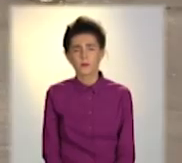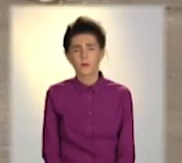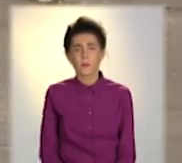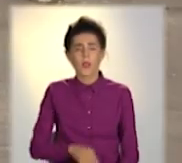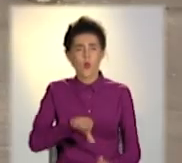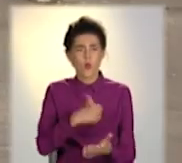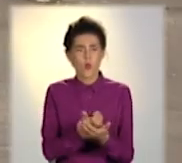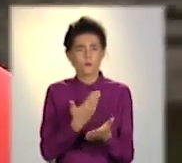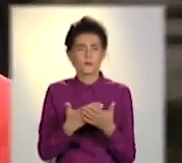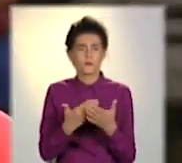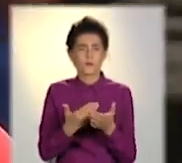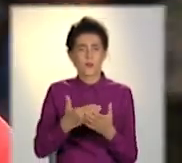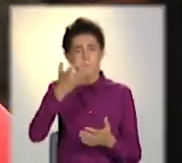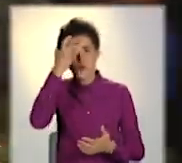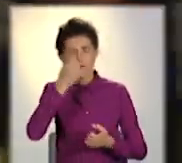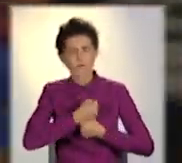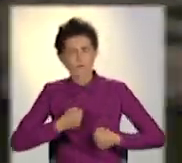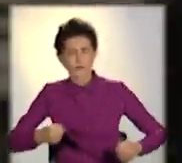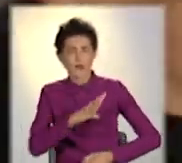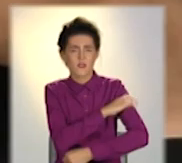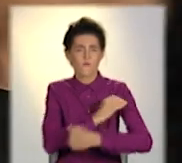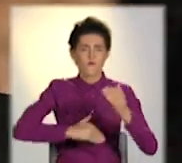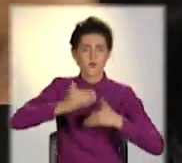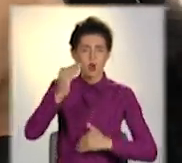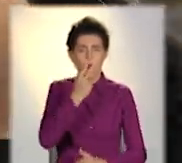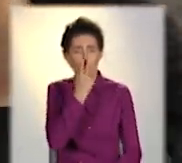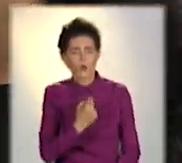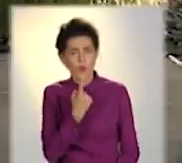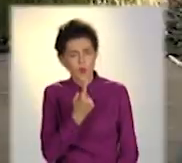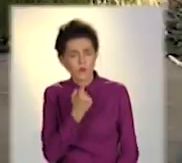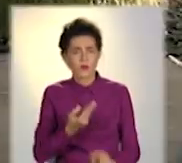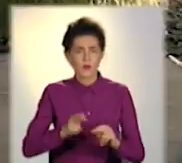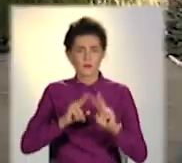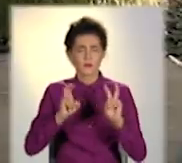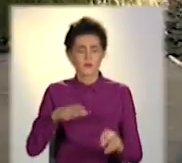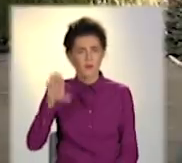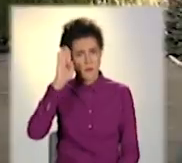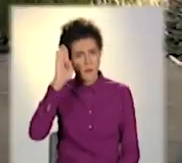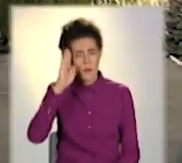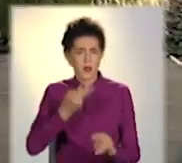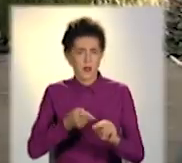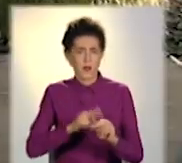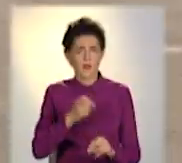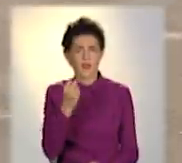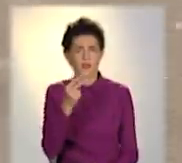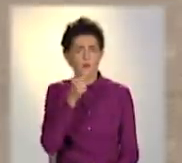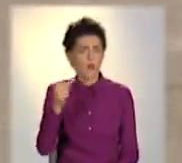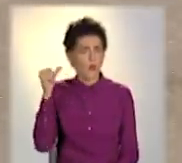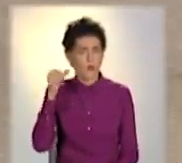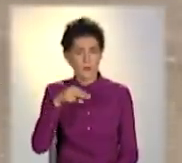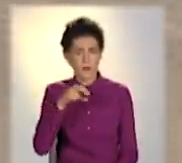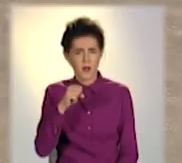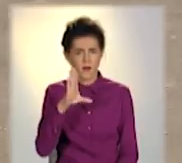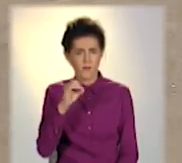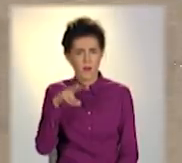Головний біль, стрімке набирання ваги, високий тиск та навіть кровотеча з носа – такі симптоми виникли у 12-річного Павла рік тому. Проблеми